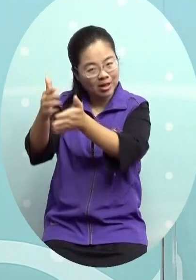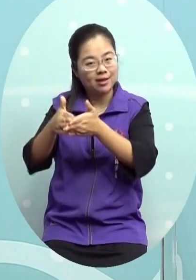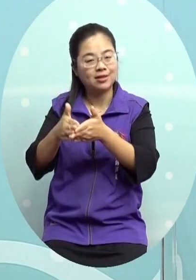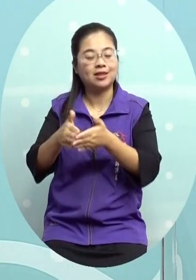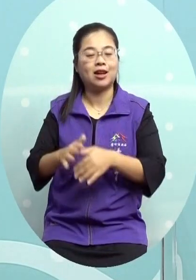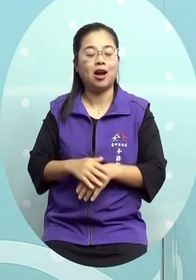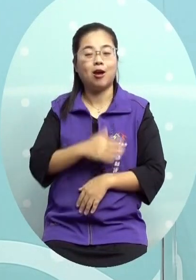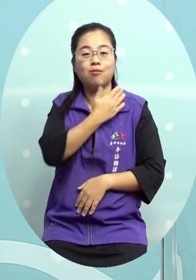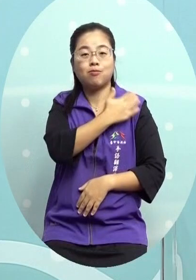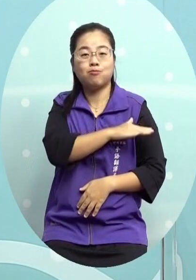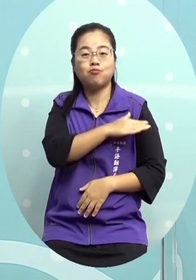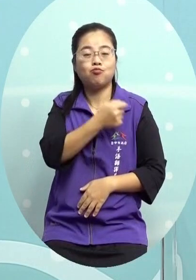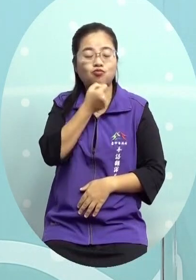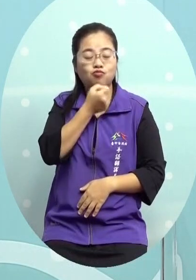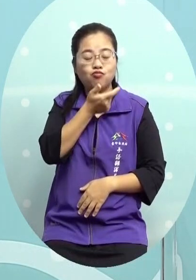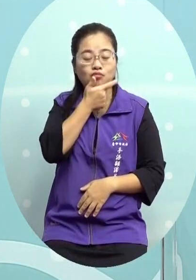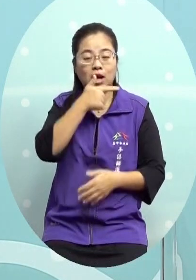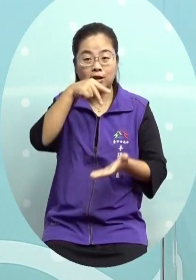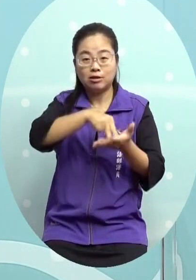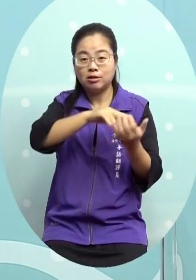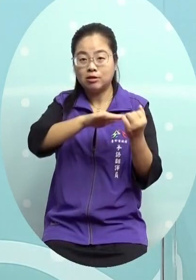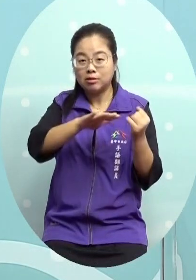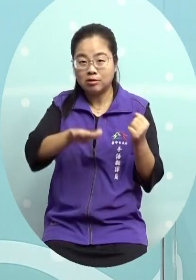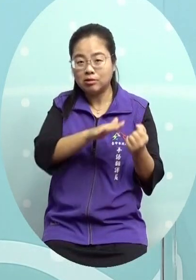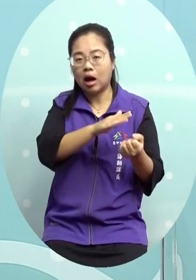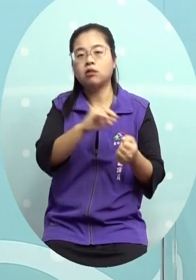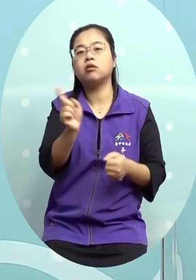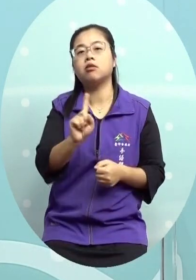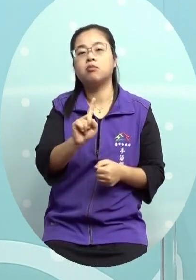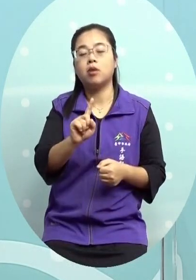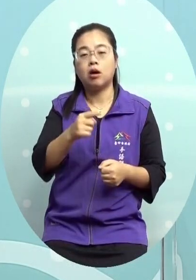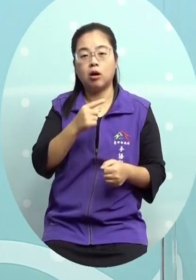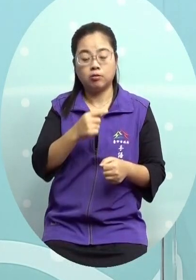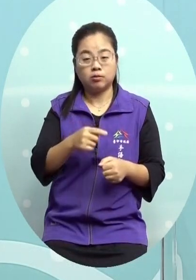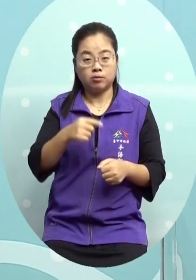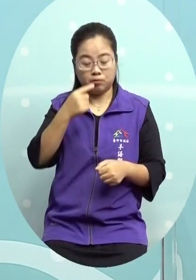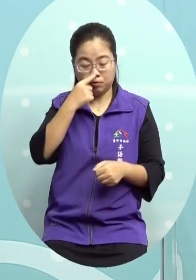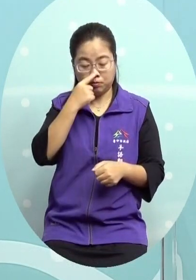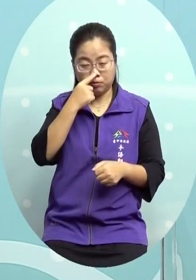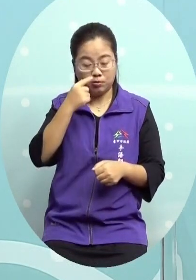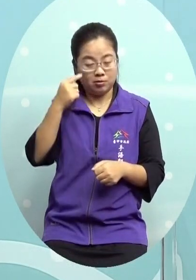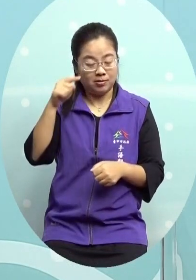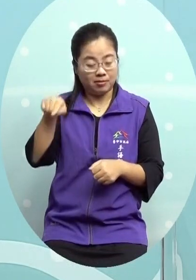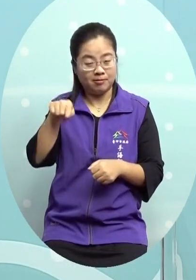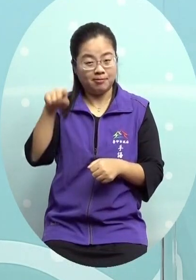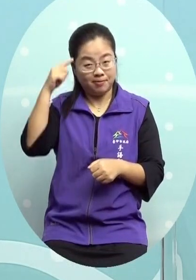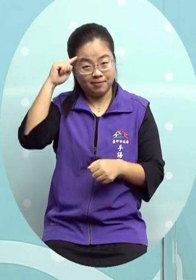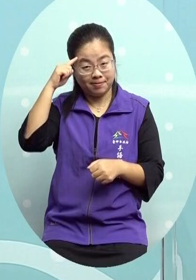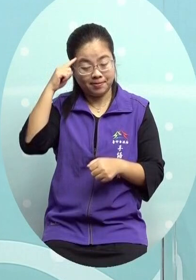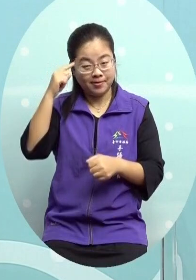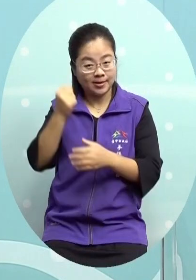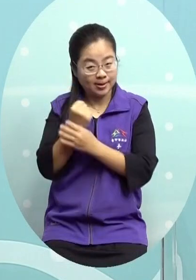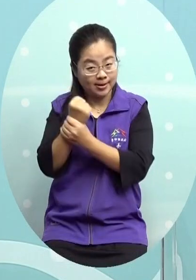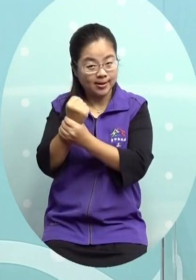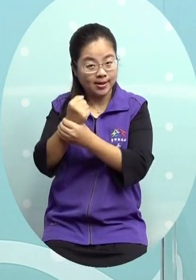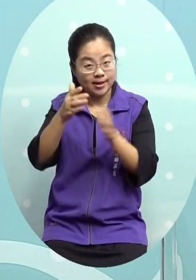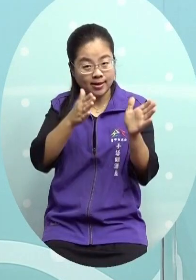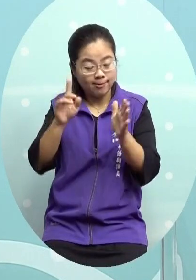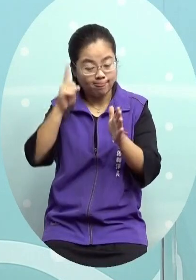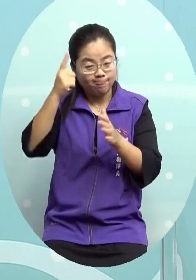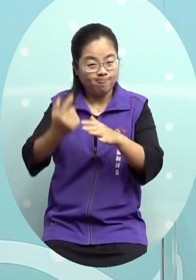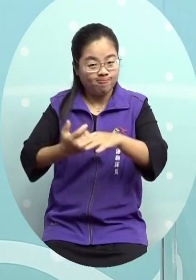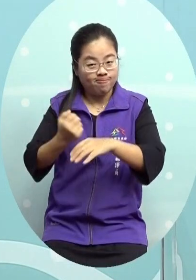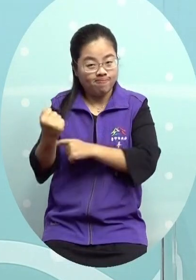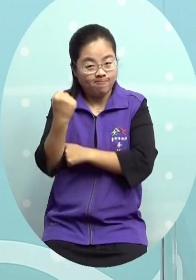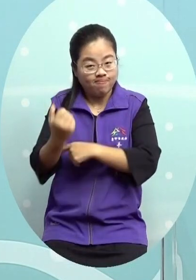大家立场如何，能够终其一生为自己所认同的价值或自己所坚持的理念来奋